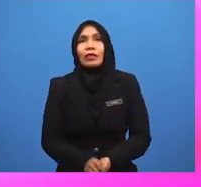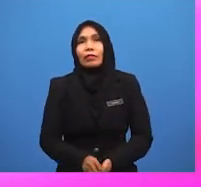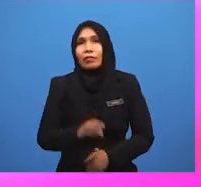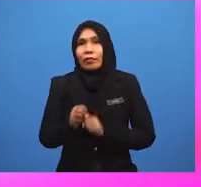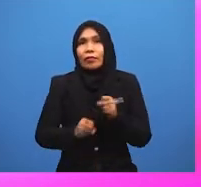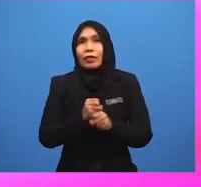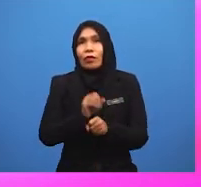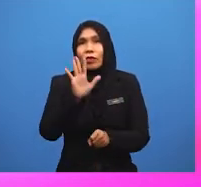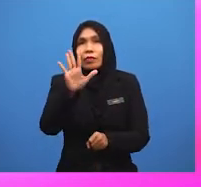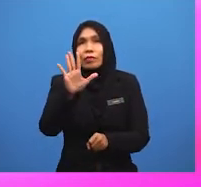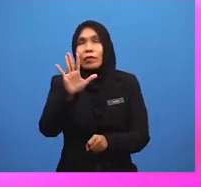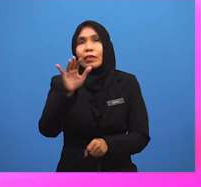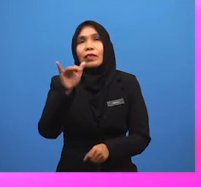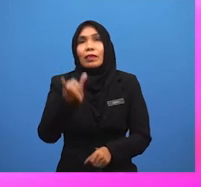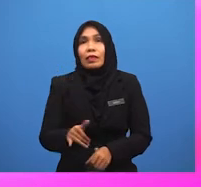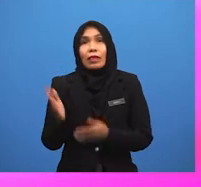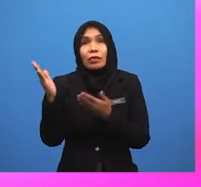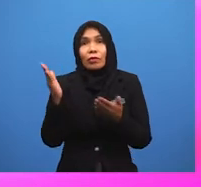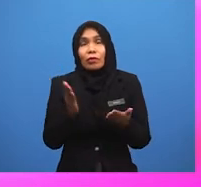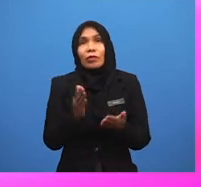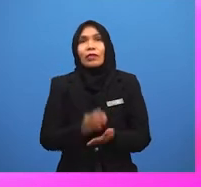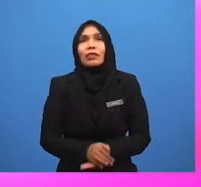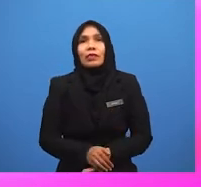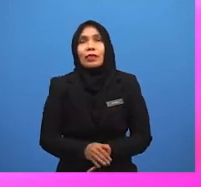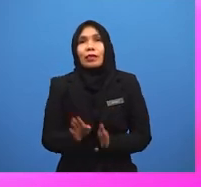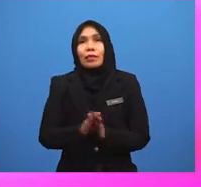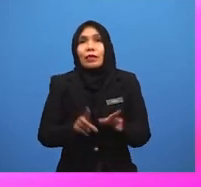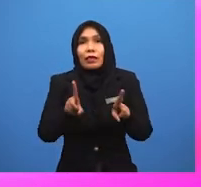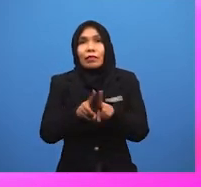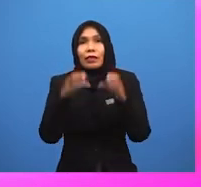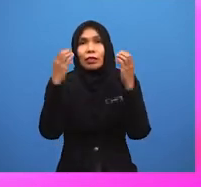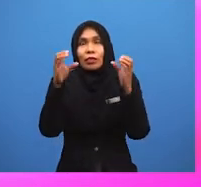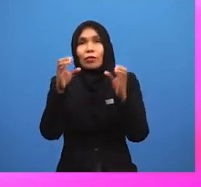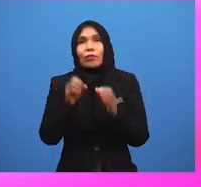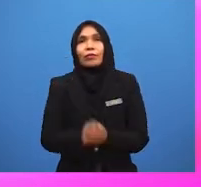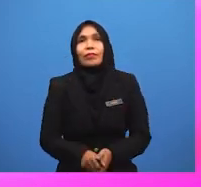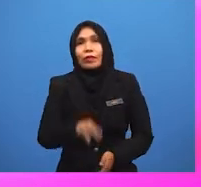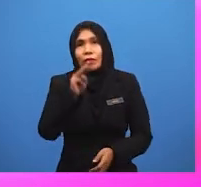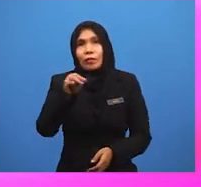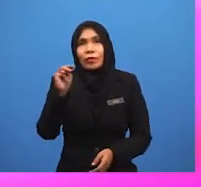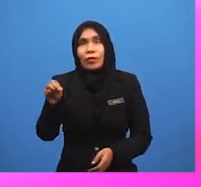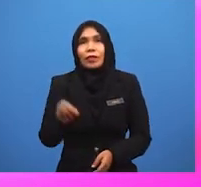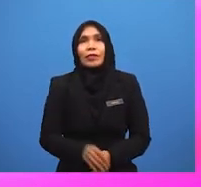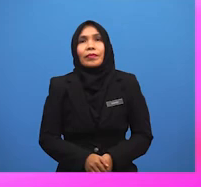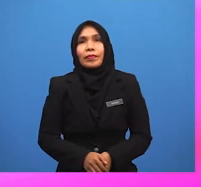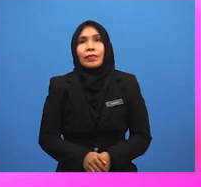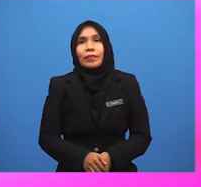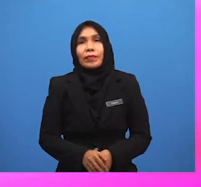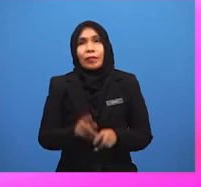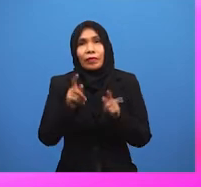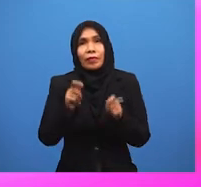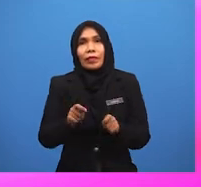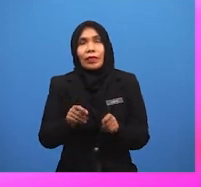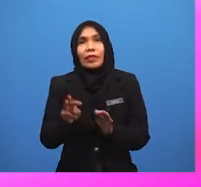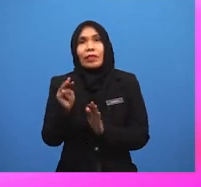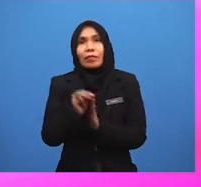sudi bersama cikgu sehingga akhir pelajaran hari ini. Murid-murid patut